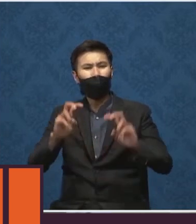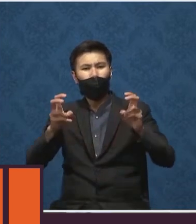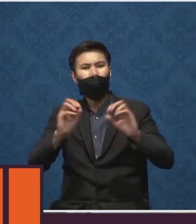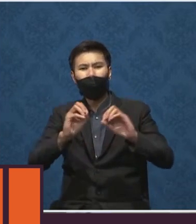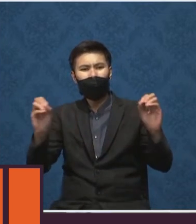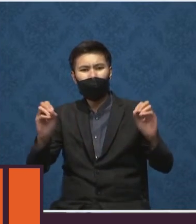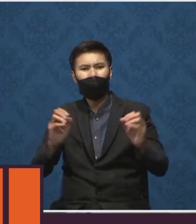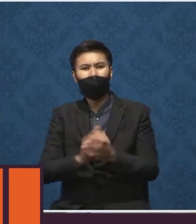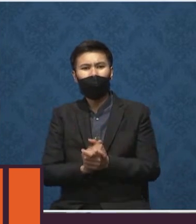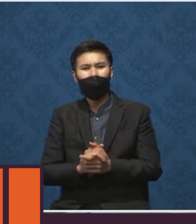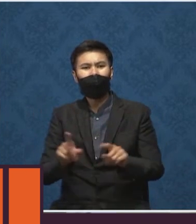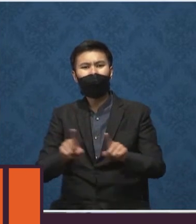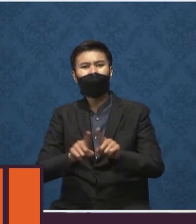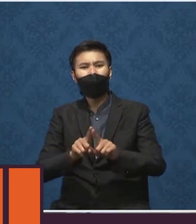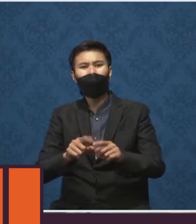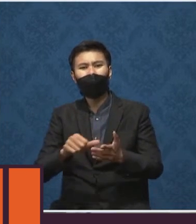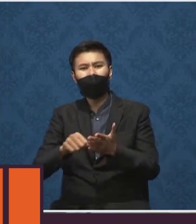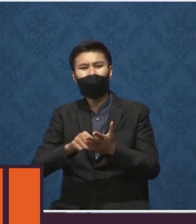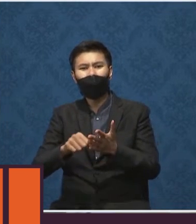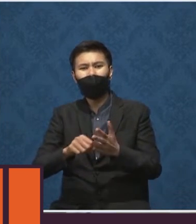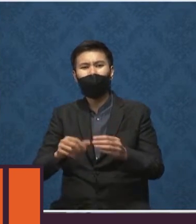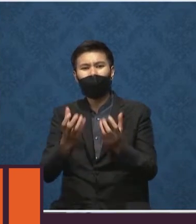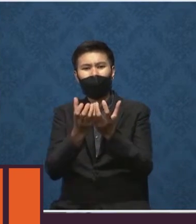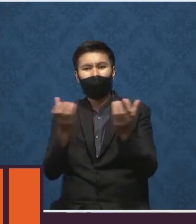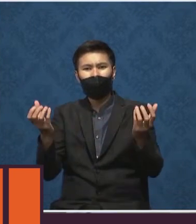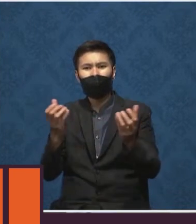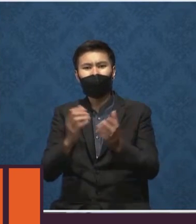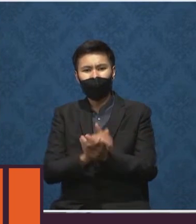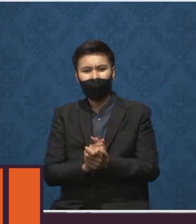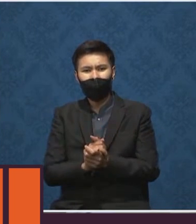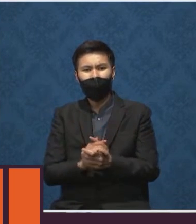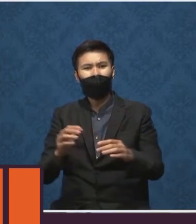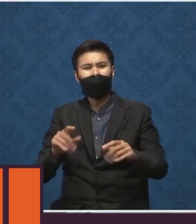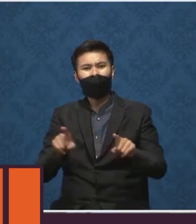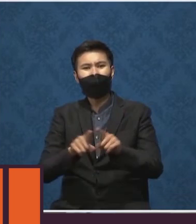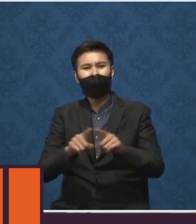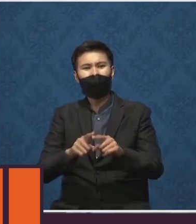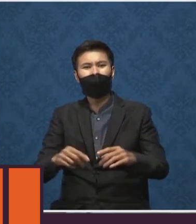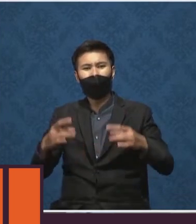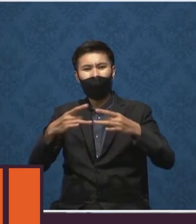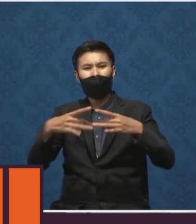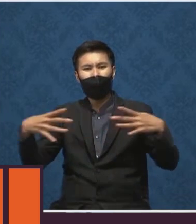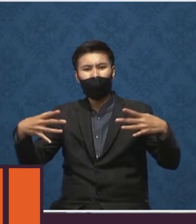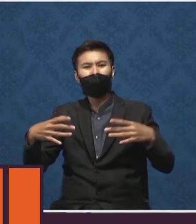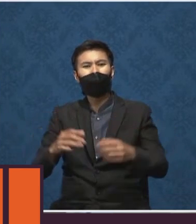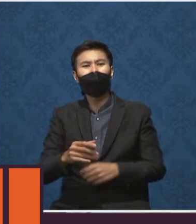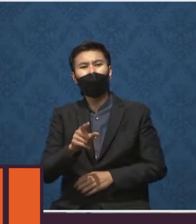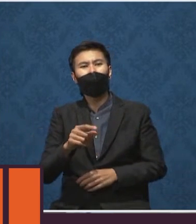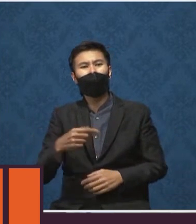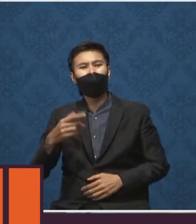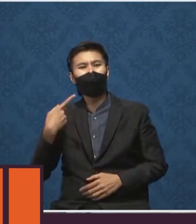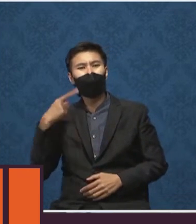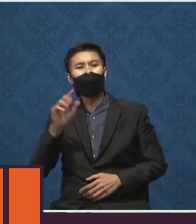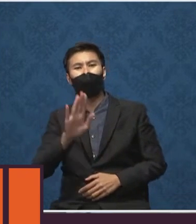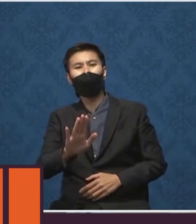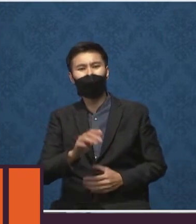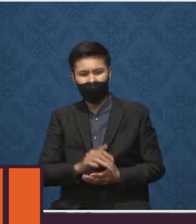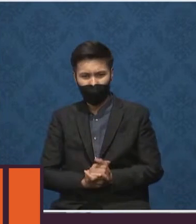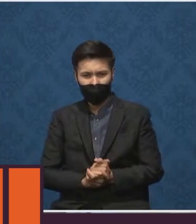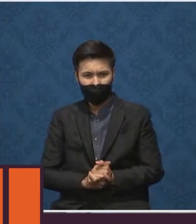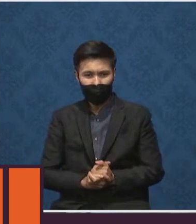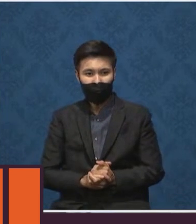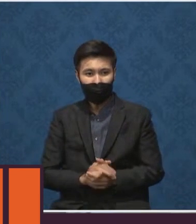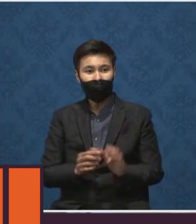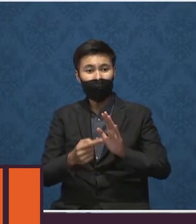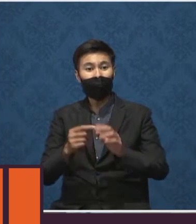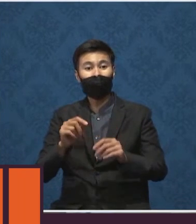Reverแ้ข่ระ่มใดใก็ตามทไปขักหน้าและกผลประโยนของท่านตัอยทสามครัตัอยสามคร